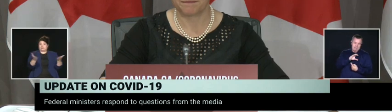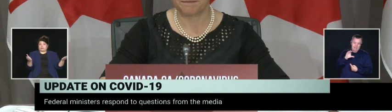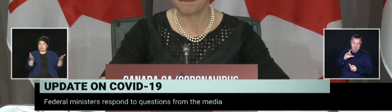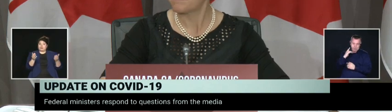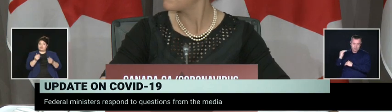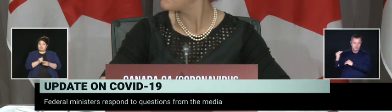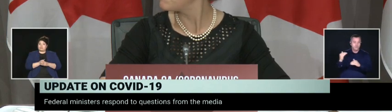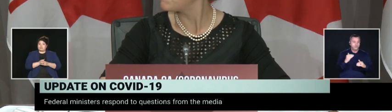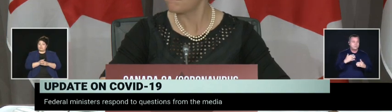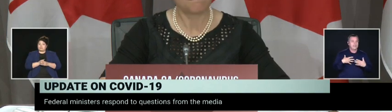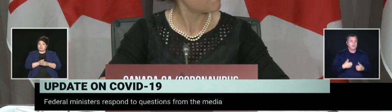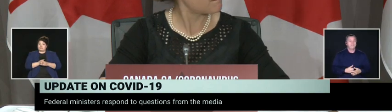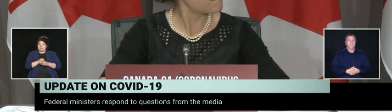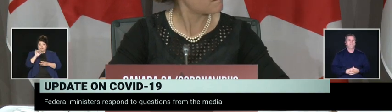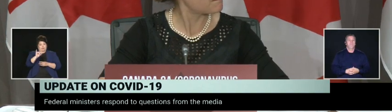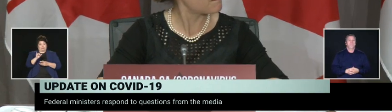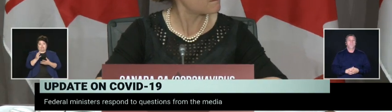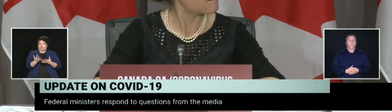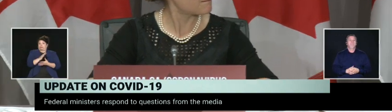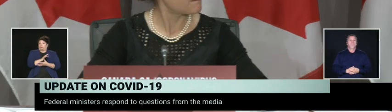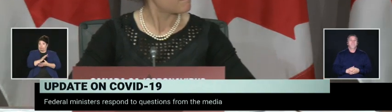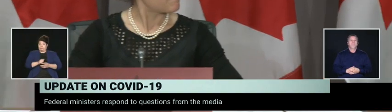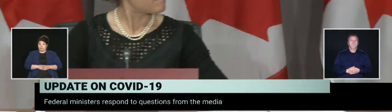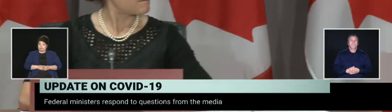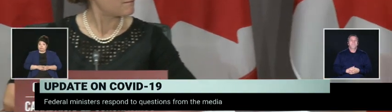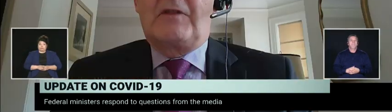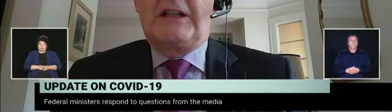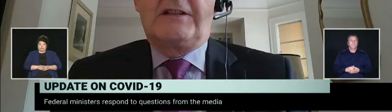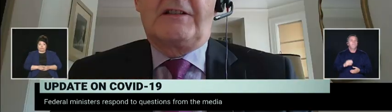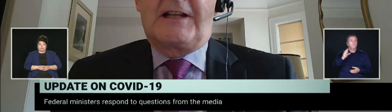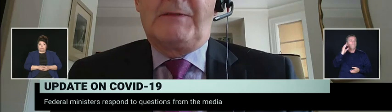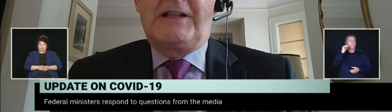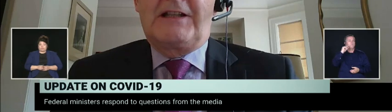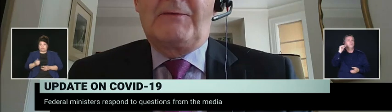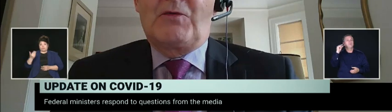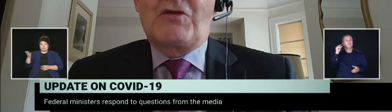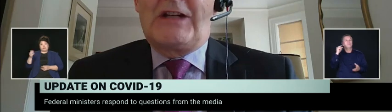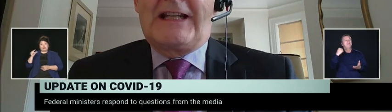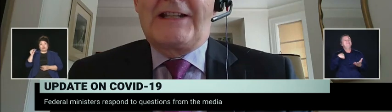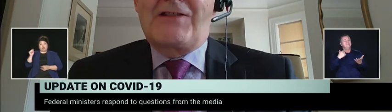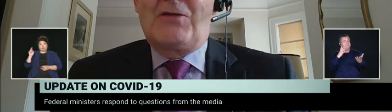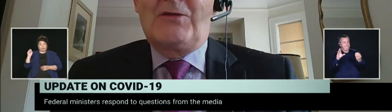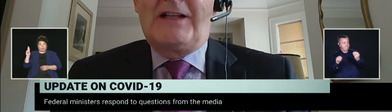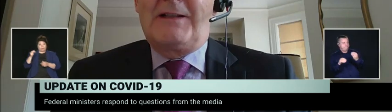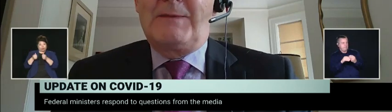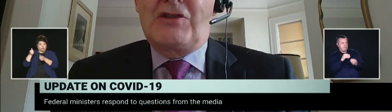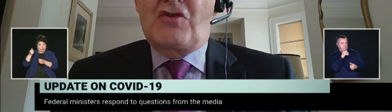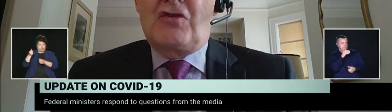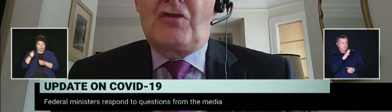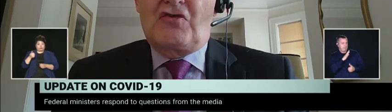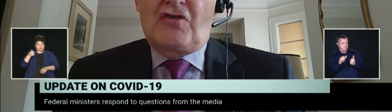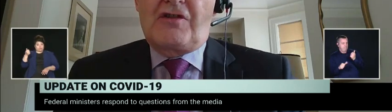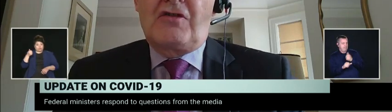Monsieur Garneau. Bien, j'ajouterais que Mme Freeland a très bien répondu à la question,